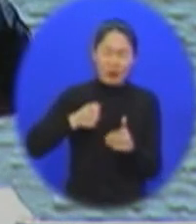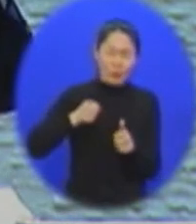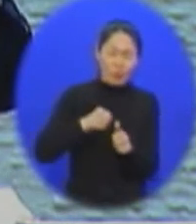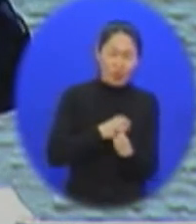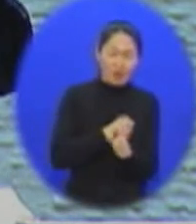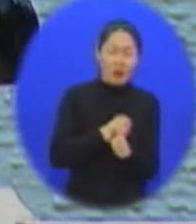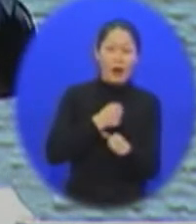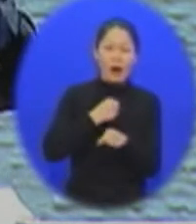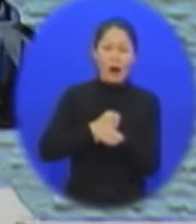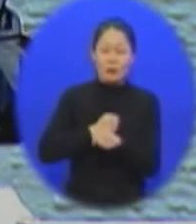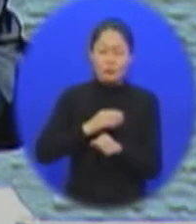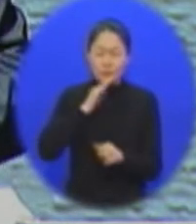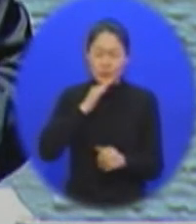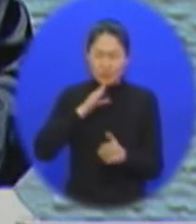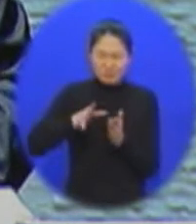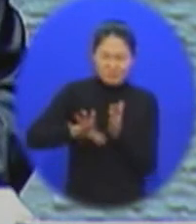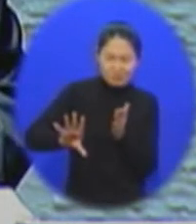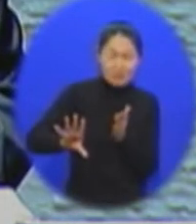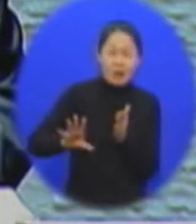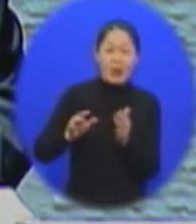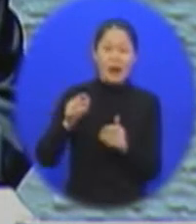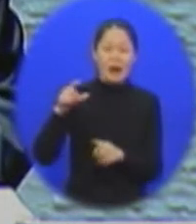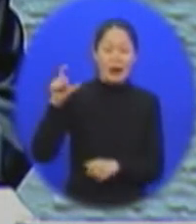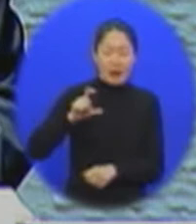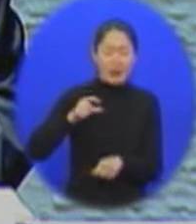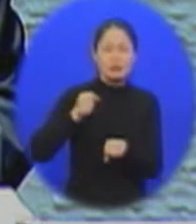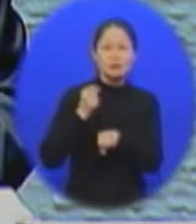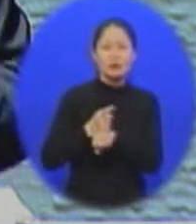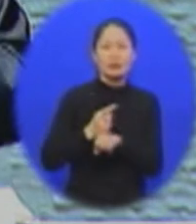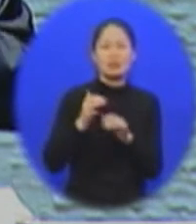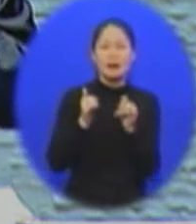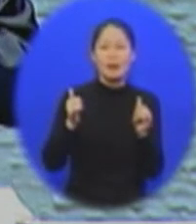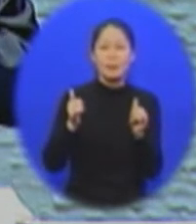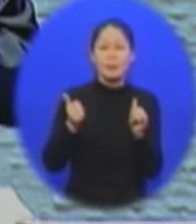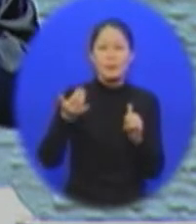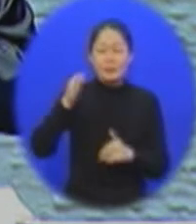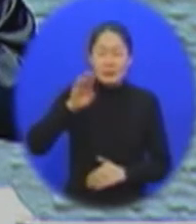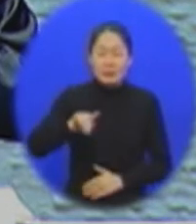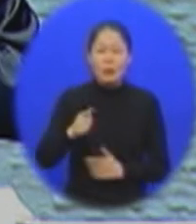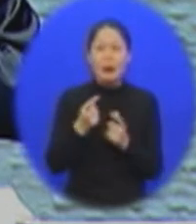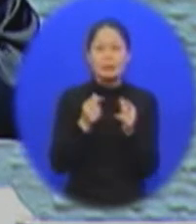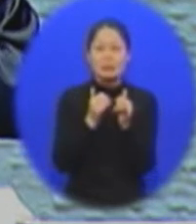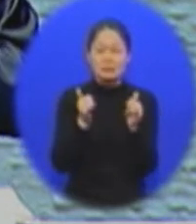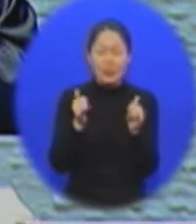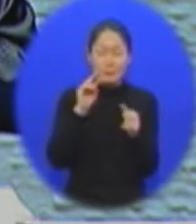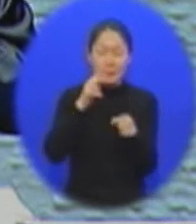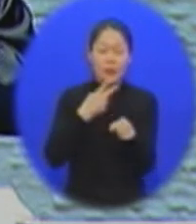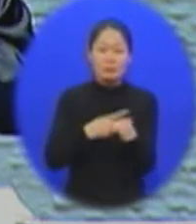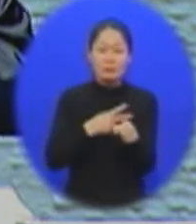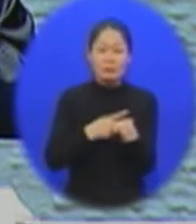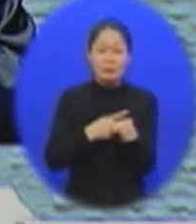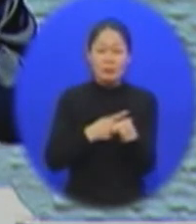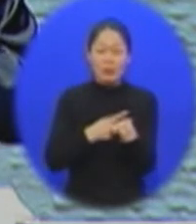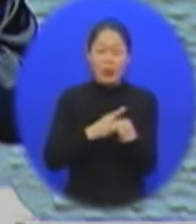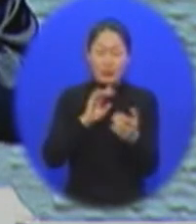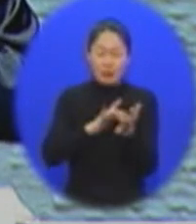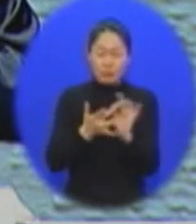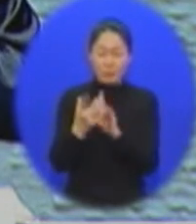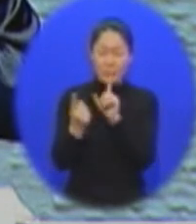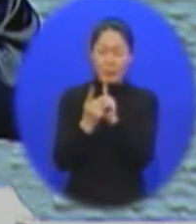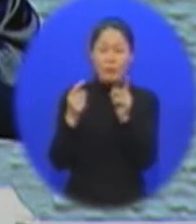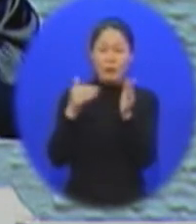굉장히 강한 성격에 사람이었어요 그 사람이 예수님 만나고 완전히 바뀐